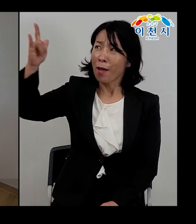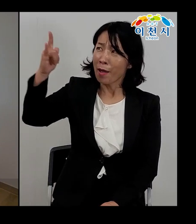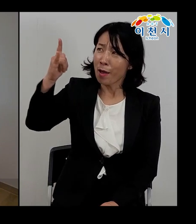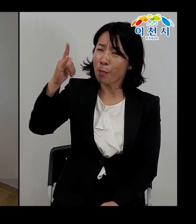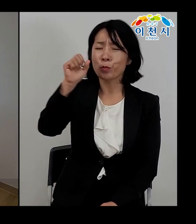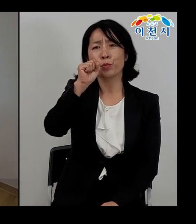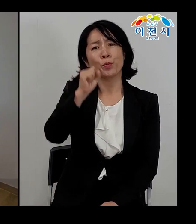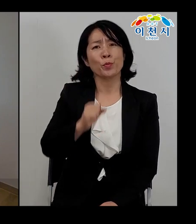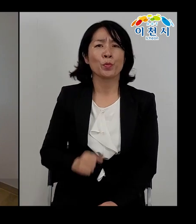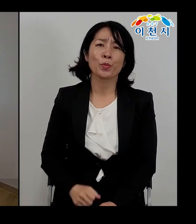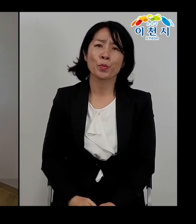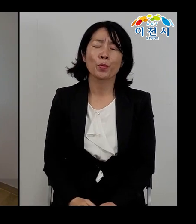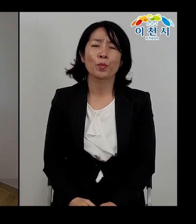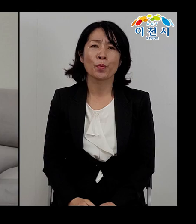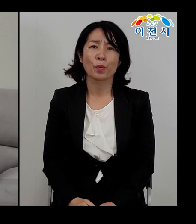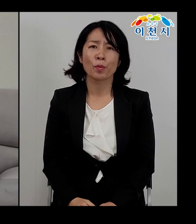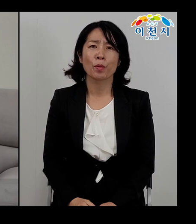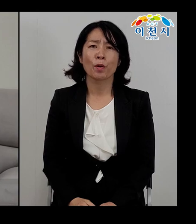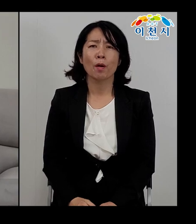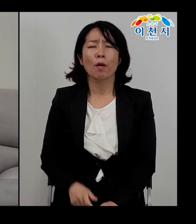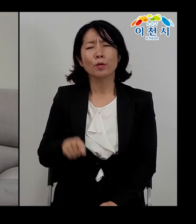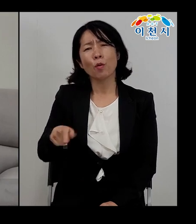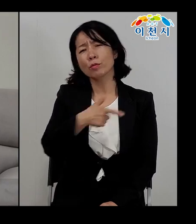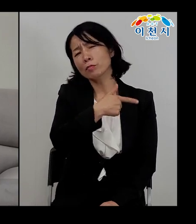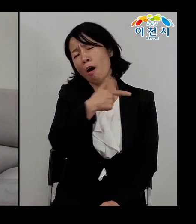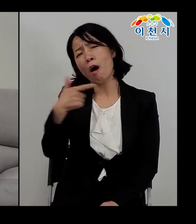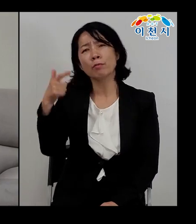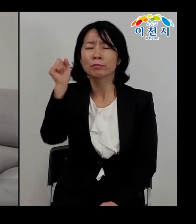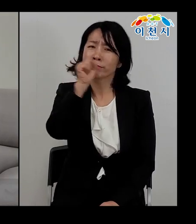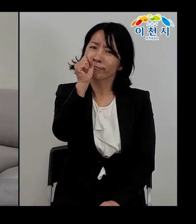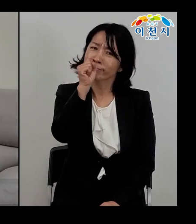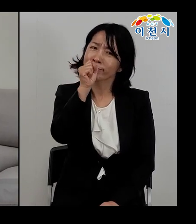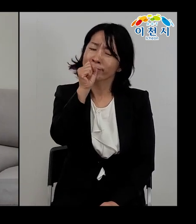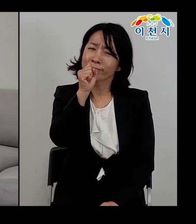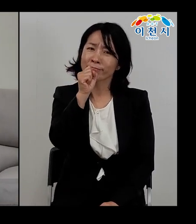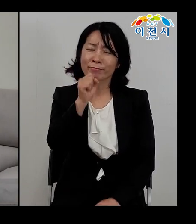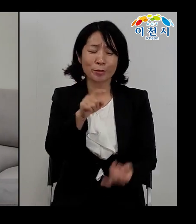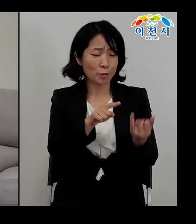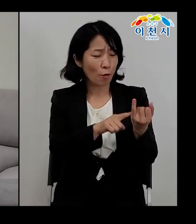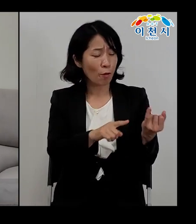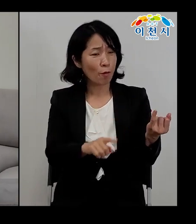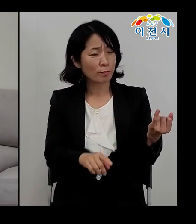햇빛도 되게 잘 들 것 같은데? 아, 여기 너무 좋다. 그죠?